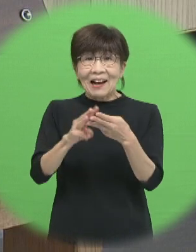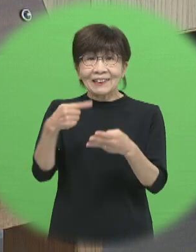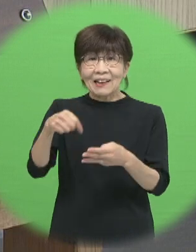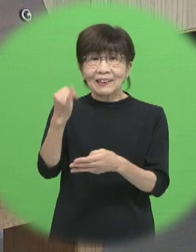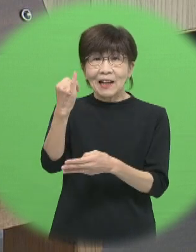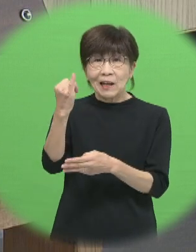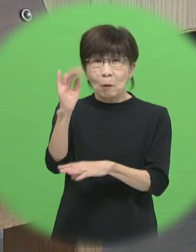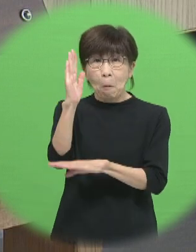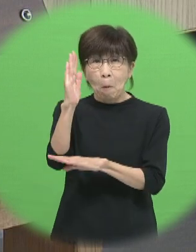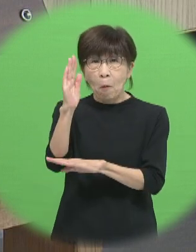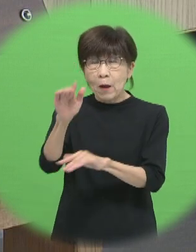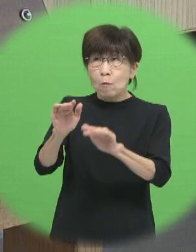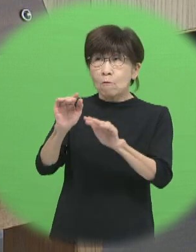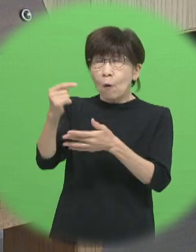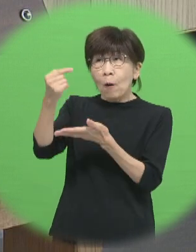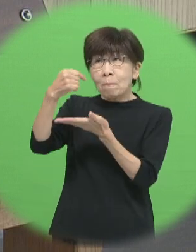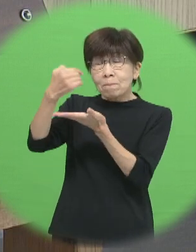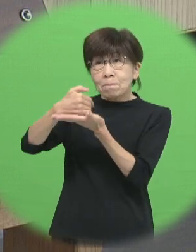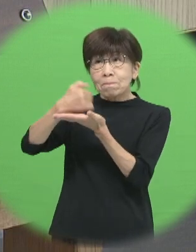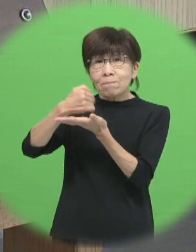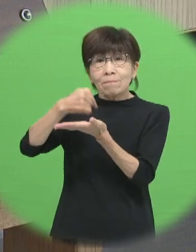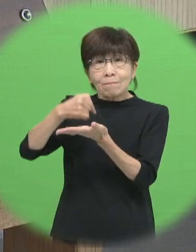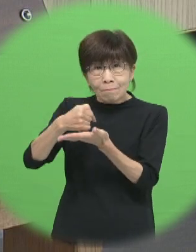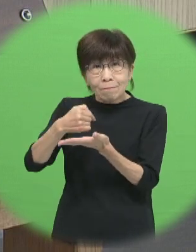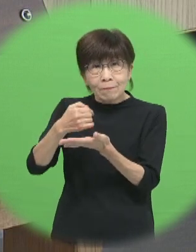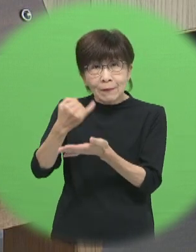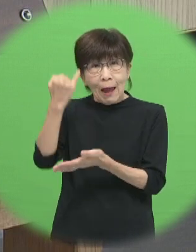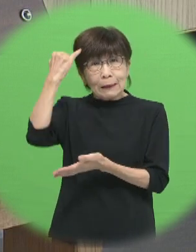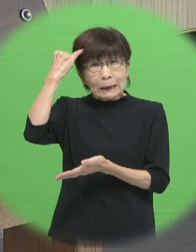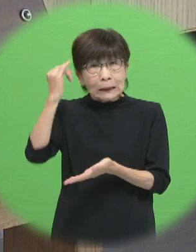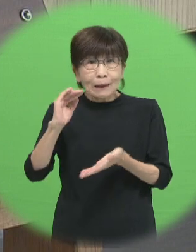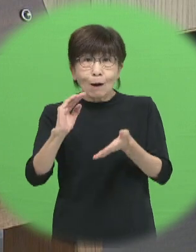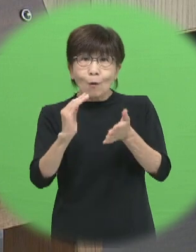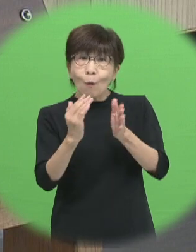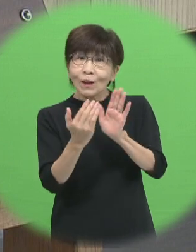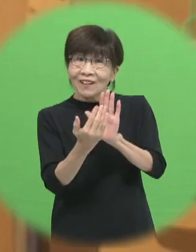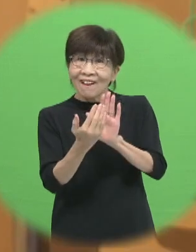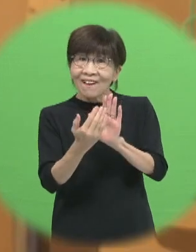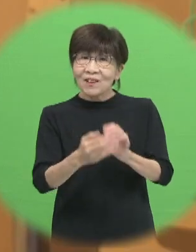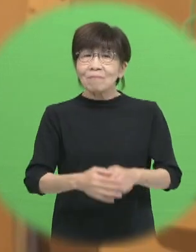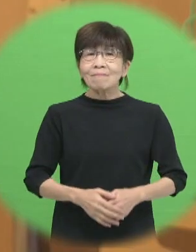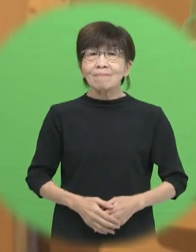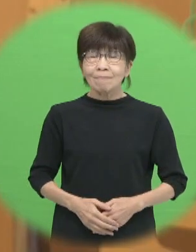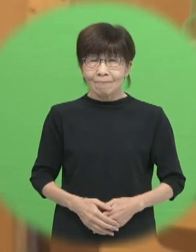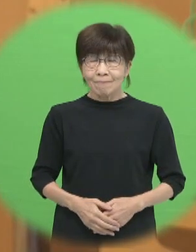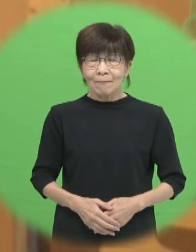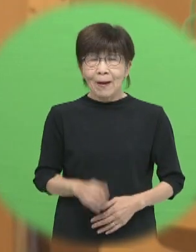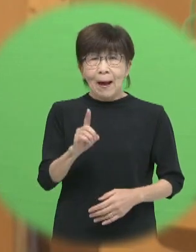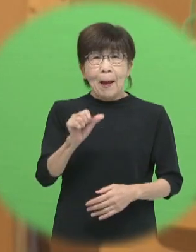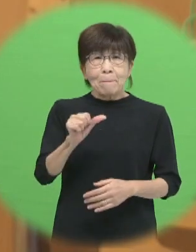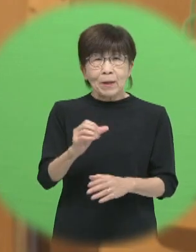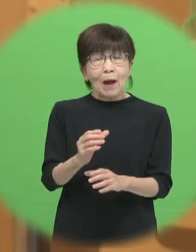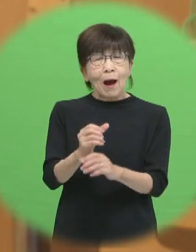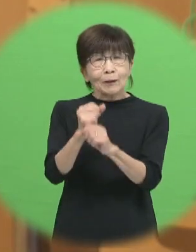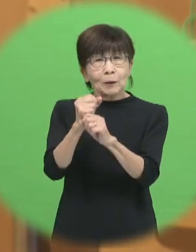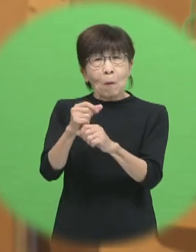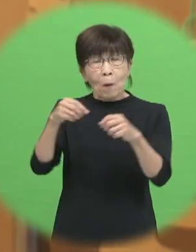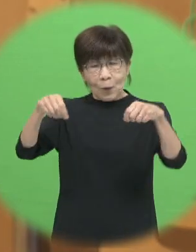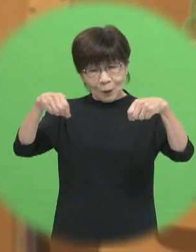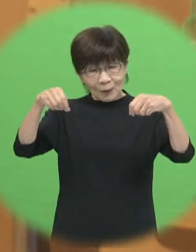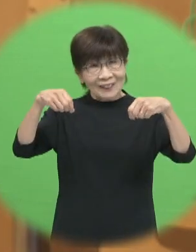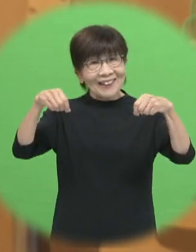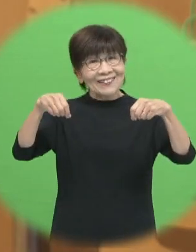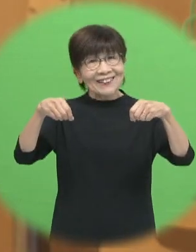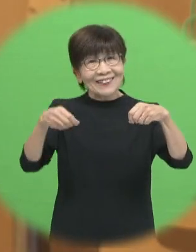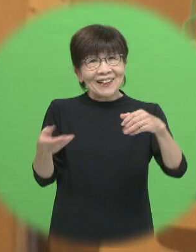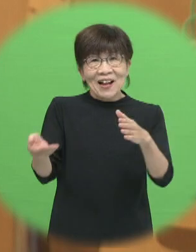て、ジェンダーに対する意識が変化したといいます。 ピュア総合さんから配られた池